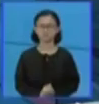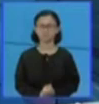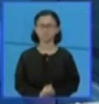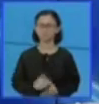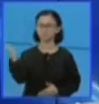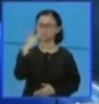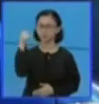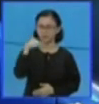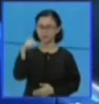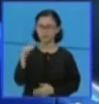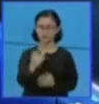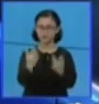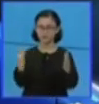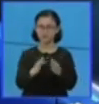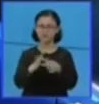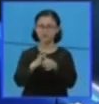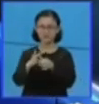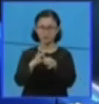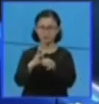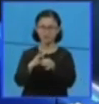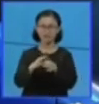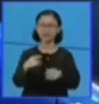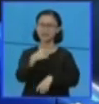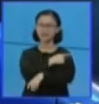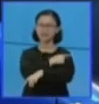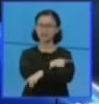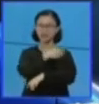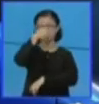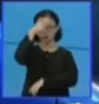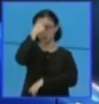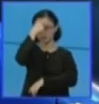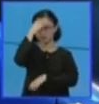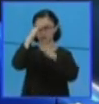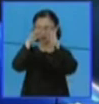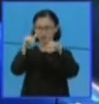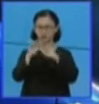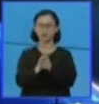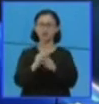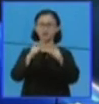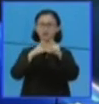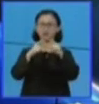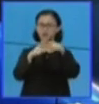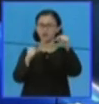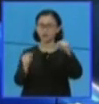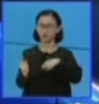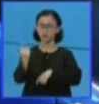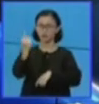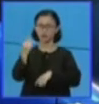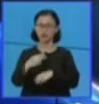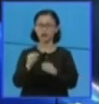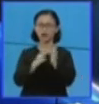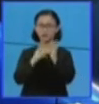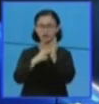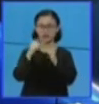Kembali bersama kami, pemirsa, bekerja sama dengan tim medis Rumah Sakit Mata Siantar, Pematang Siantar, Sumatera Utara. MRC Peduli menggelar